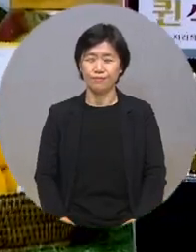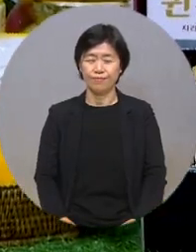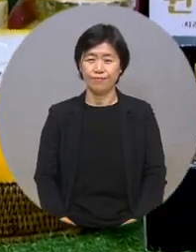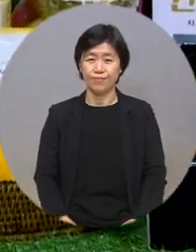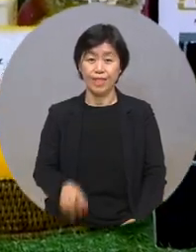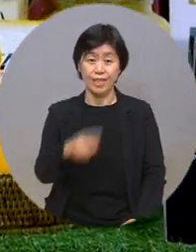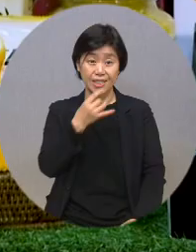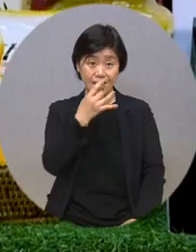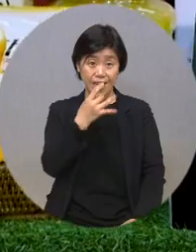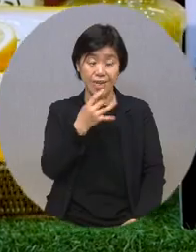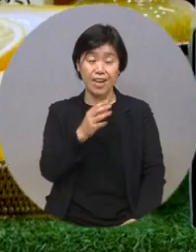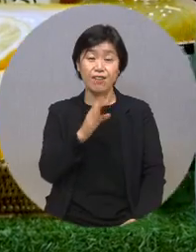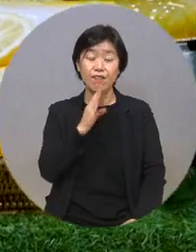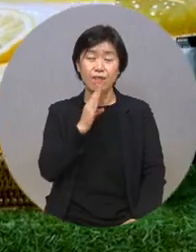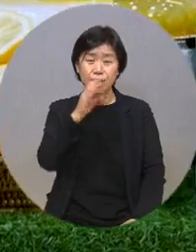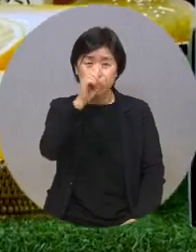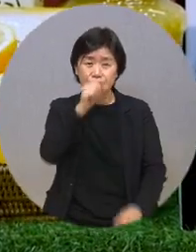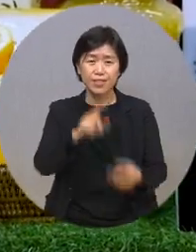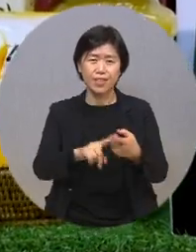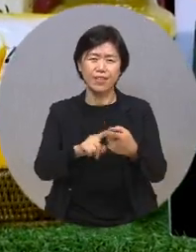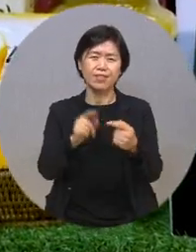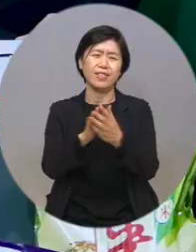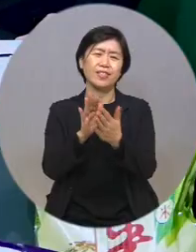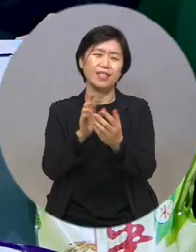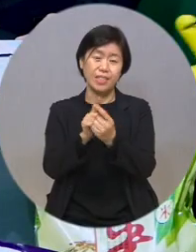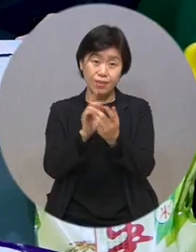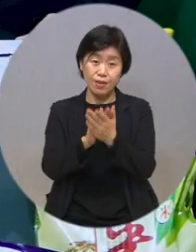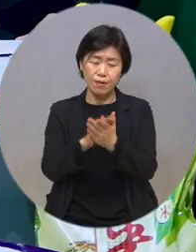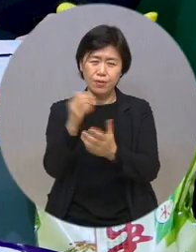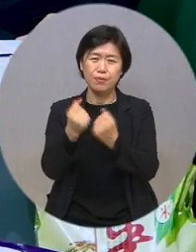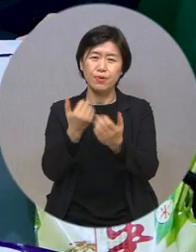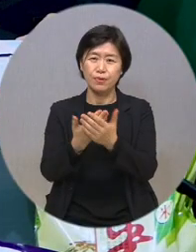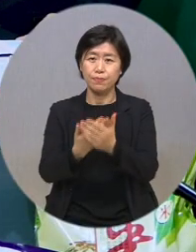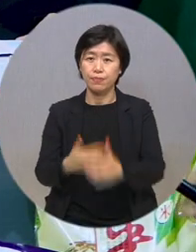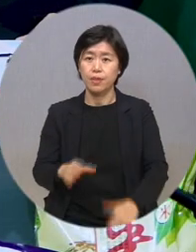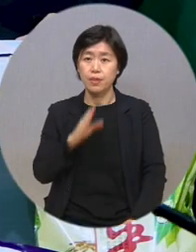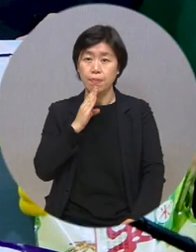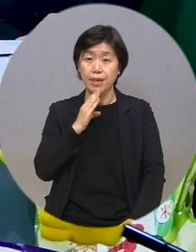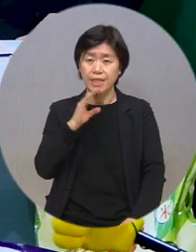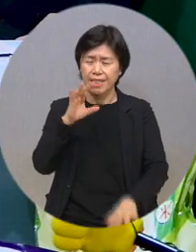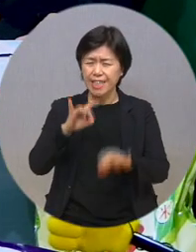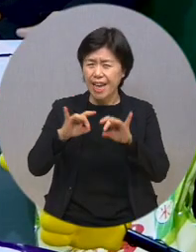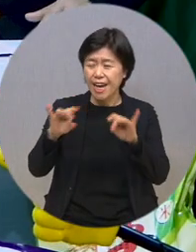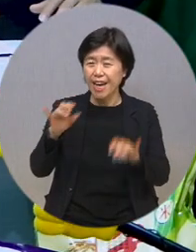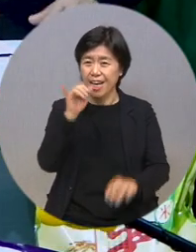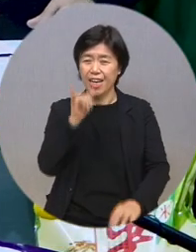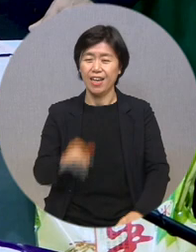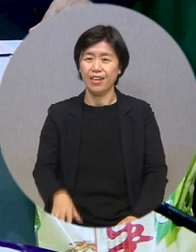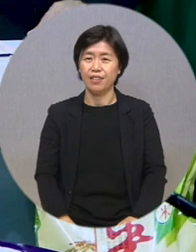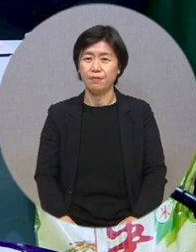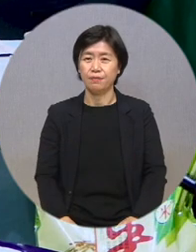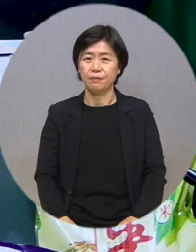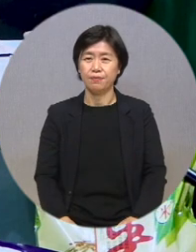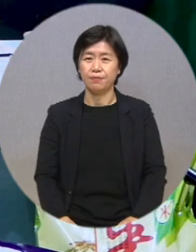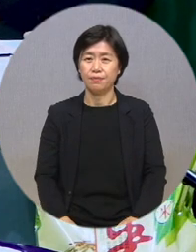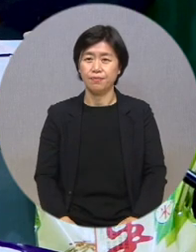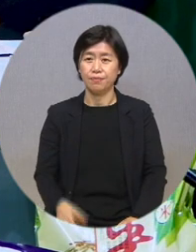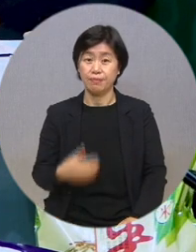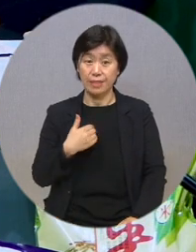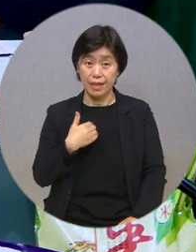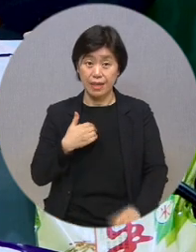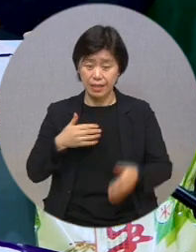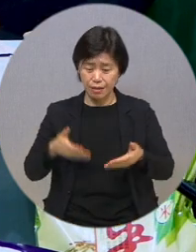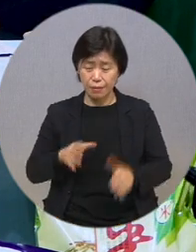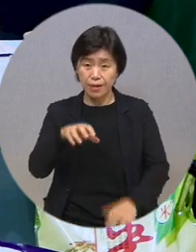해맞이 쌀, 고운 쌀이 얼마나 좋은지 직접 설명해 아 진짜 좋아. 예. 살찌고. 예. 진짜 그래. 내가